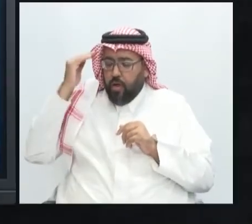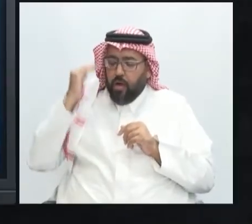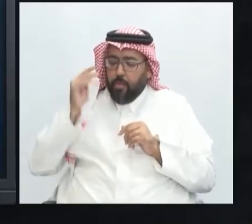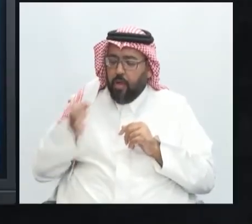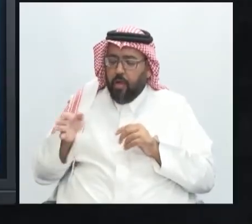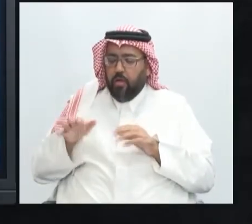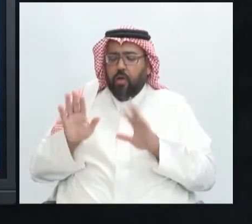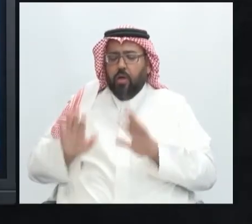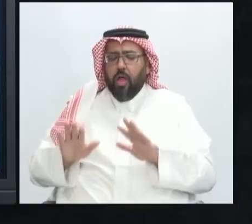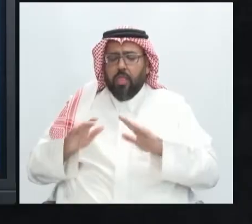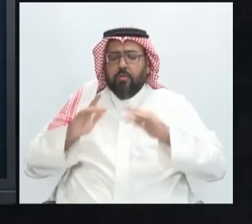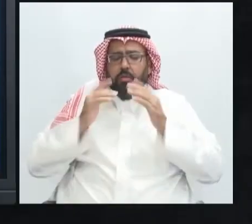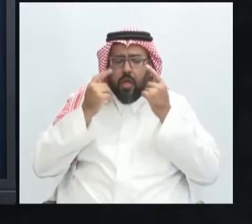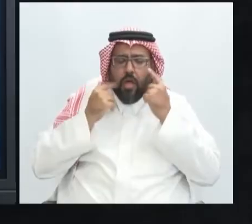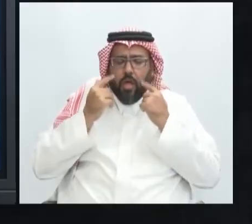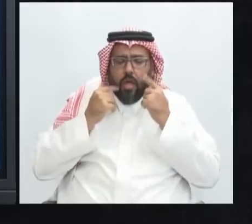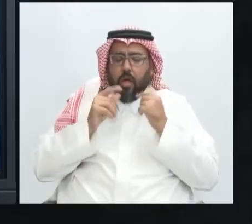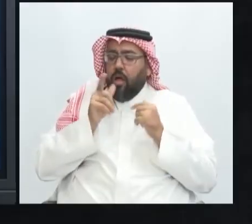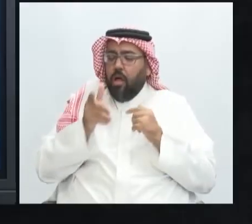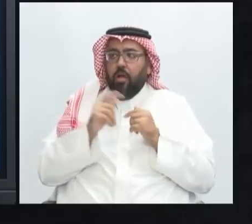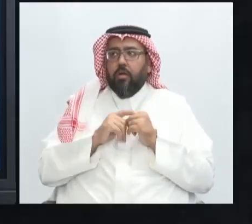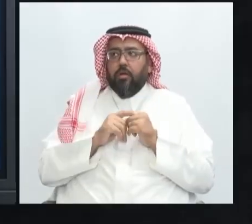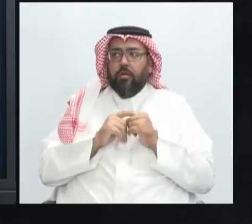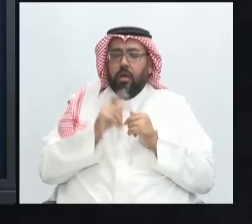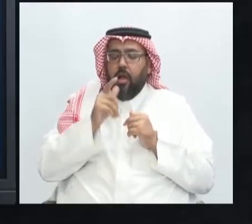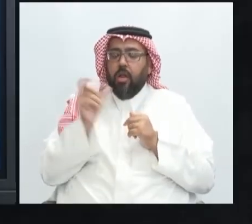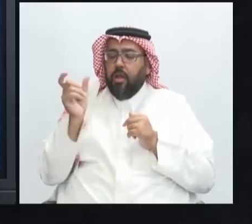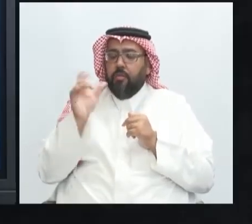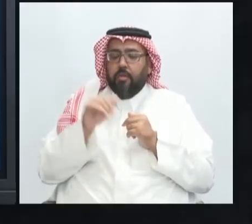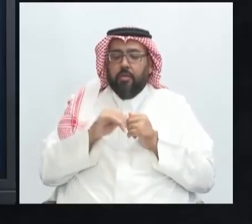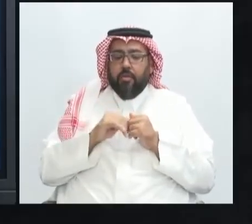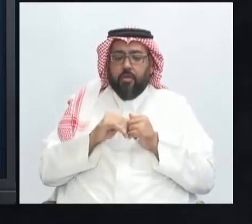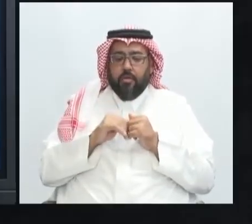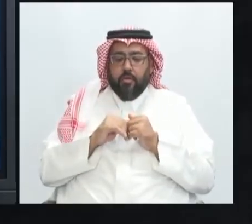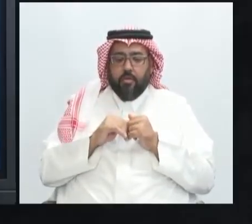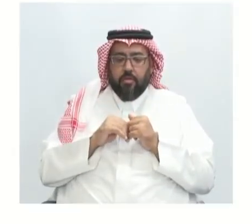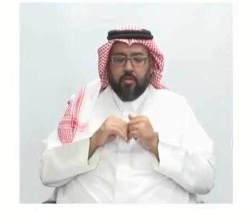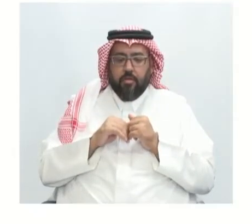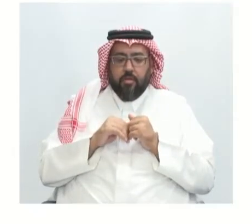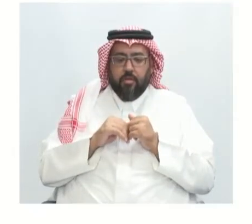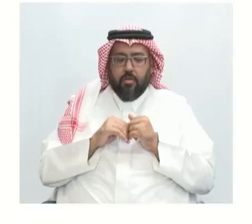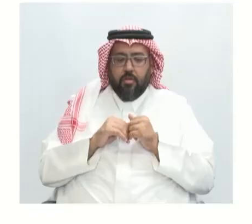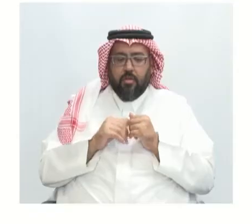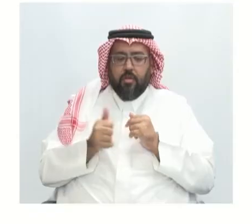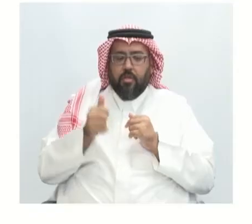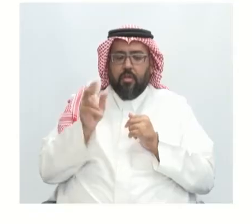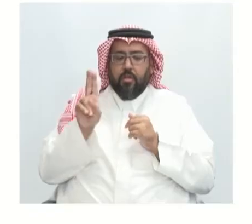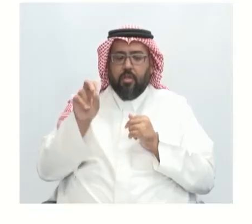وكانت تبكي فماذا قال لها النبي صلى الله عليه وسلم احسنتم فقال